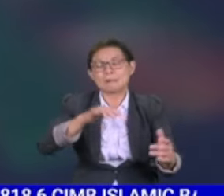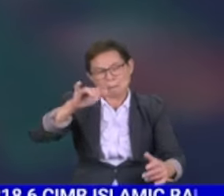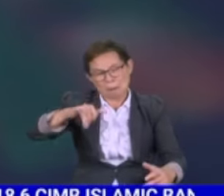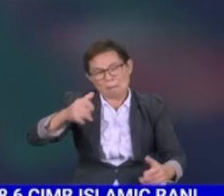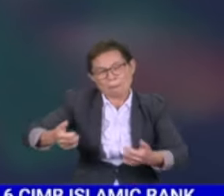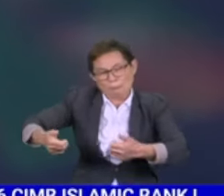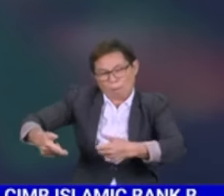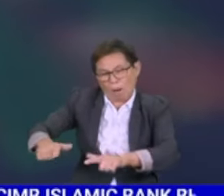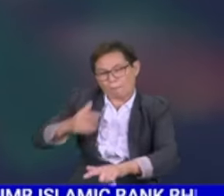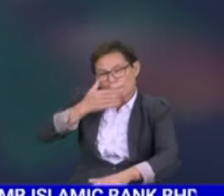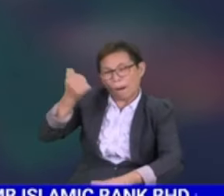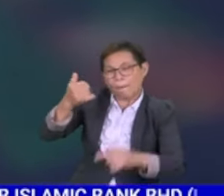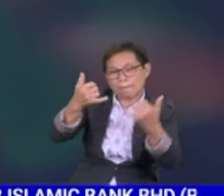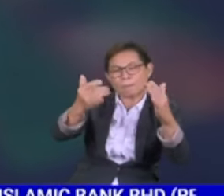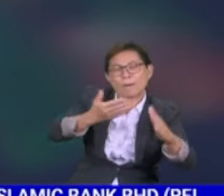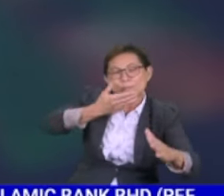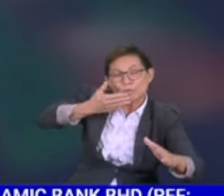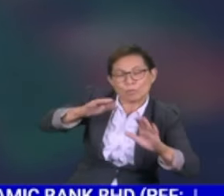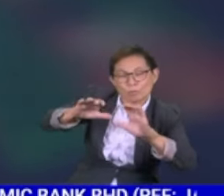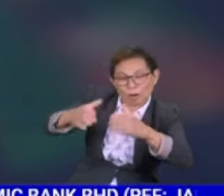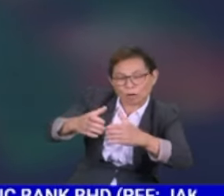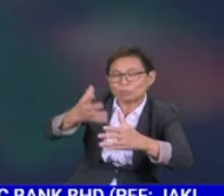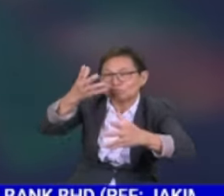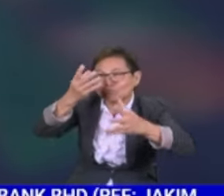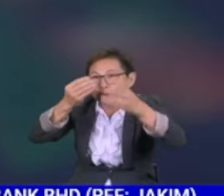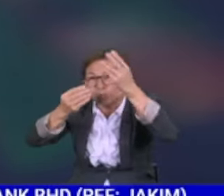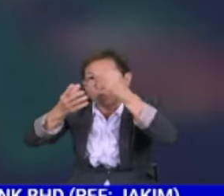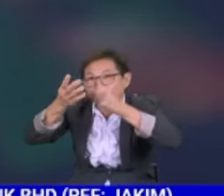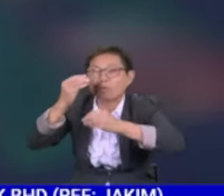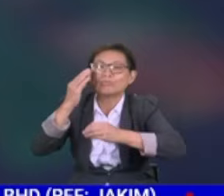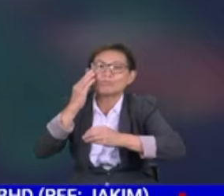peluang terbaik buat pemain muda pasukannya menimba pengalaman.